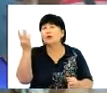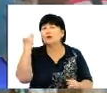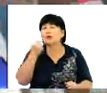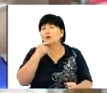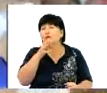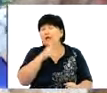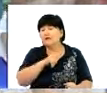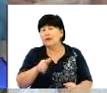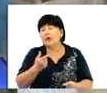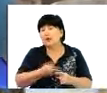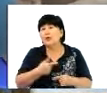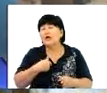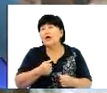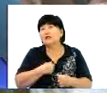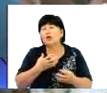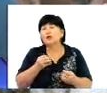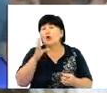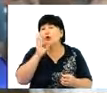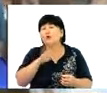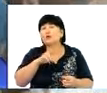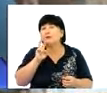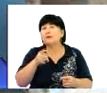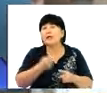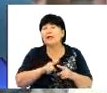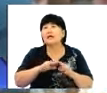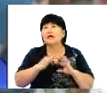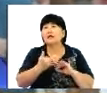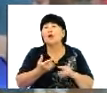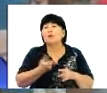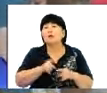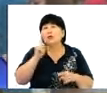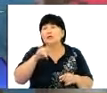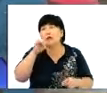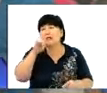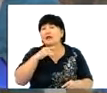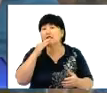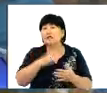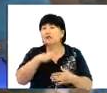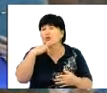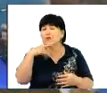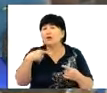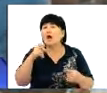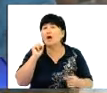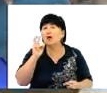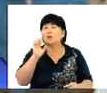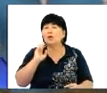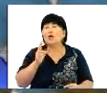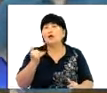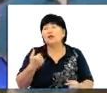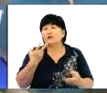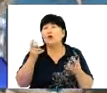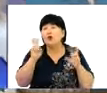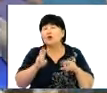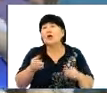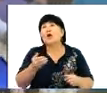для них время. Но я, к сожалению, еще не успела посетить это село, потому что знаю, в Казахстане есть несколько Ахбулаков. Сейчас я его